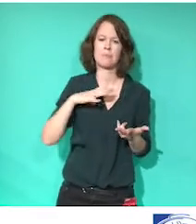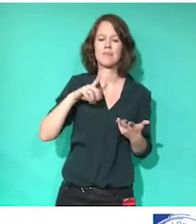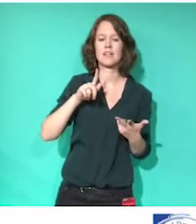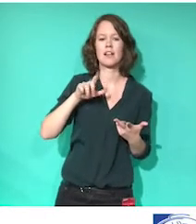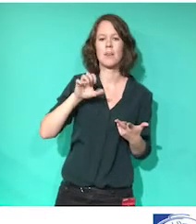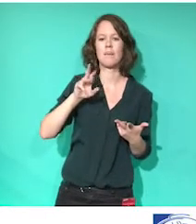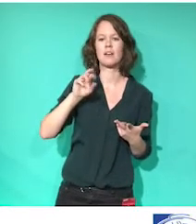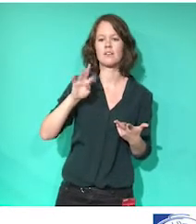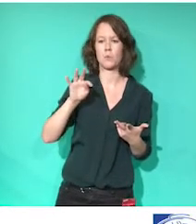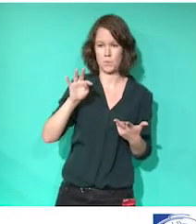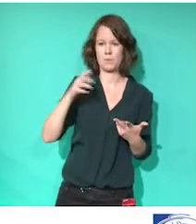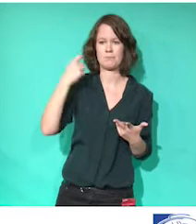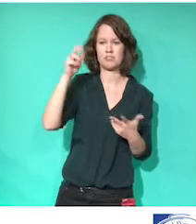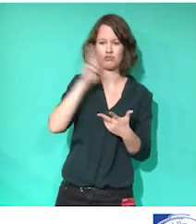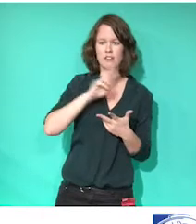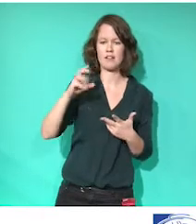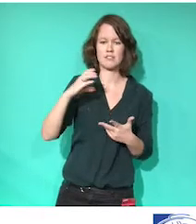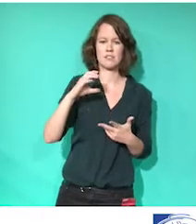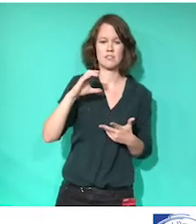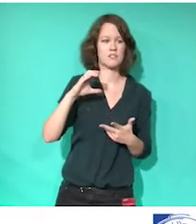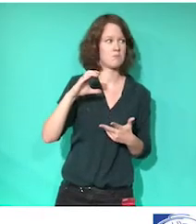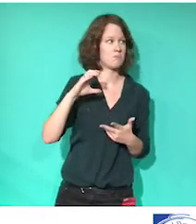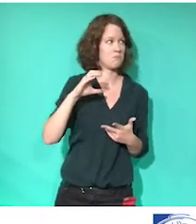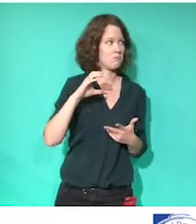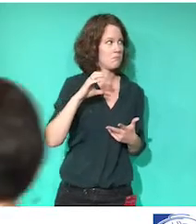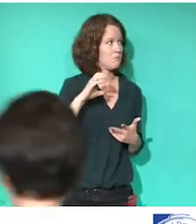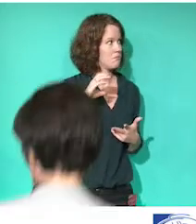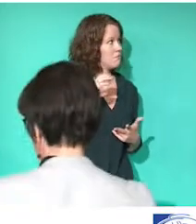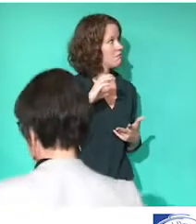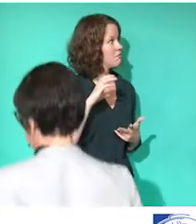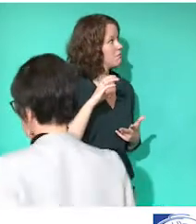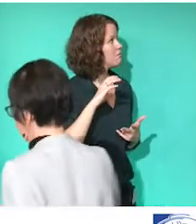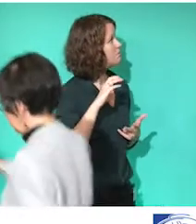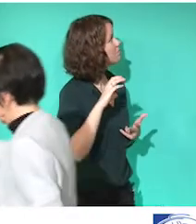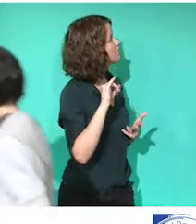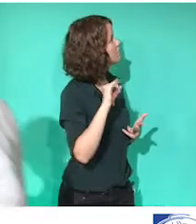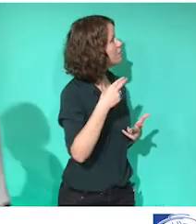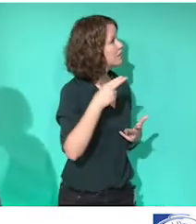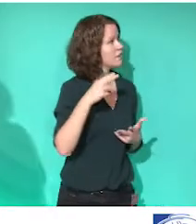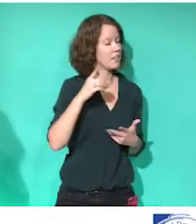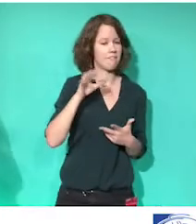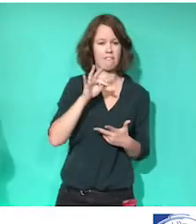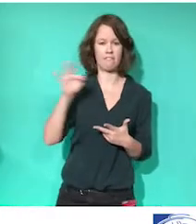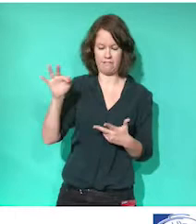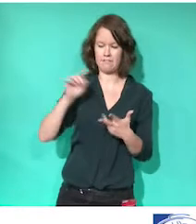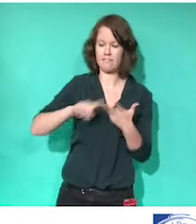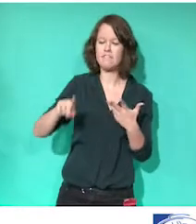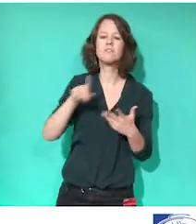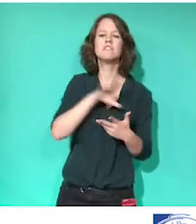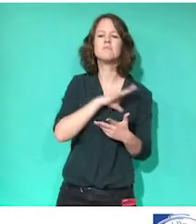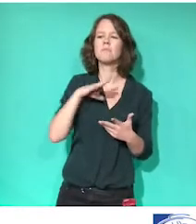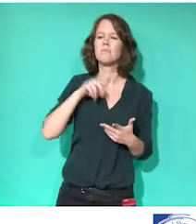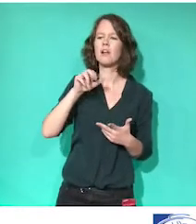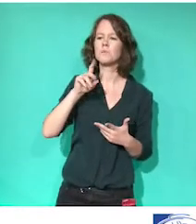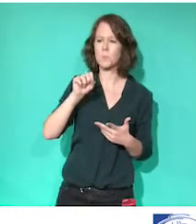du CNIDFF, l'ai-je bien descendu ? Et Catherine Ladouce, présidente du Cercle Interel. Venez